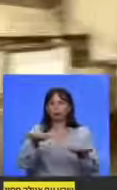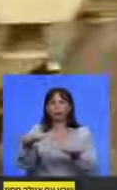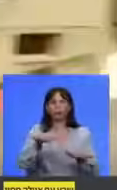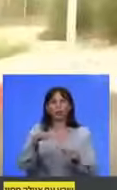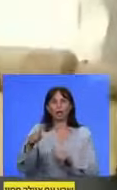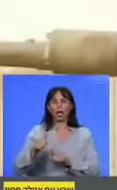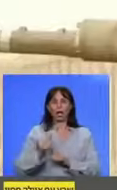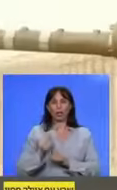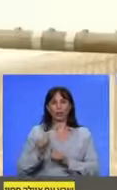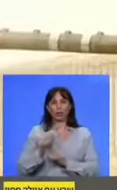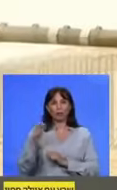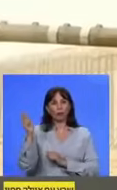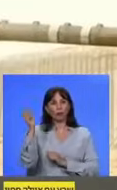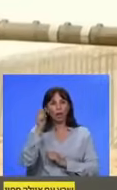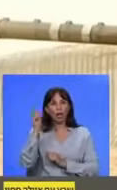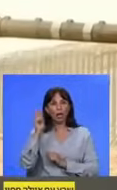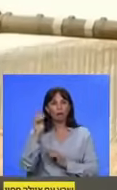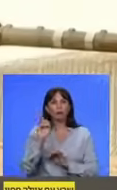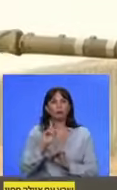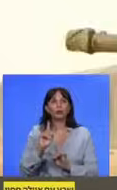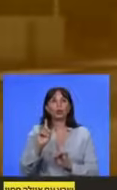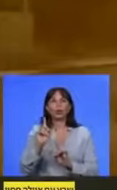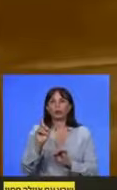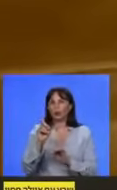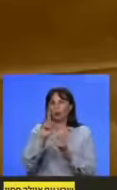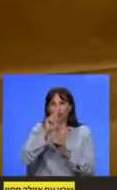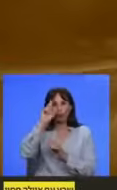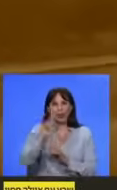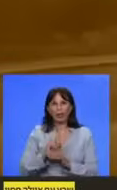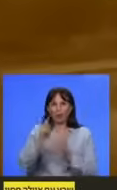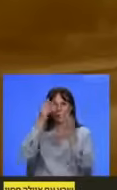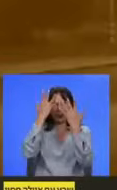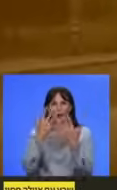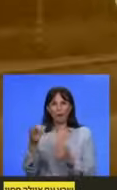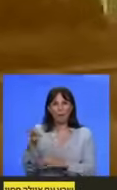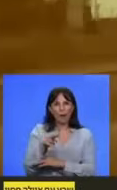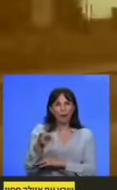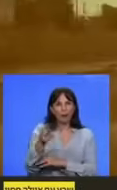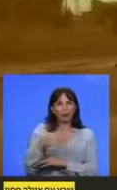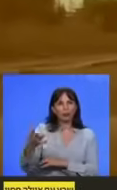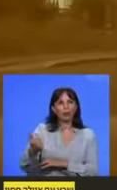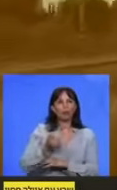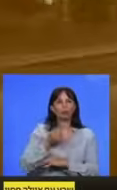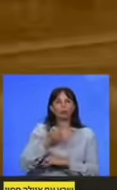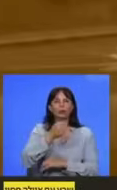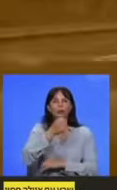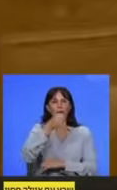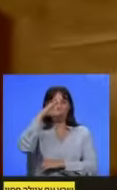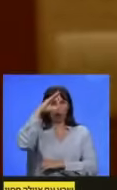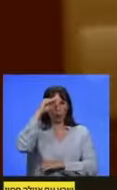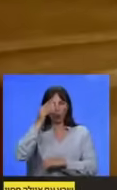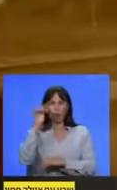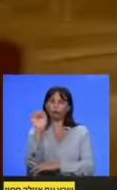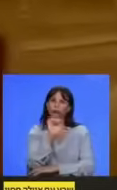עדיין בהלם, טרם ספרנו את המתים והחטופים, נוסע איקס הביתה למרכז הארץ.